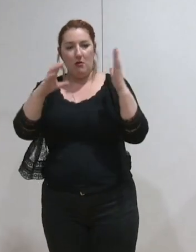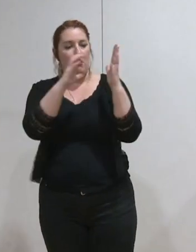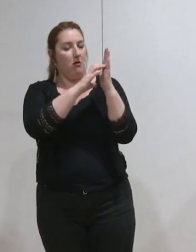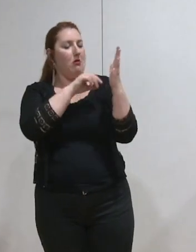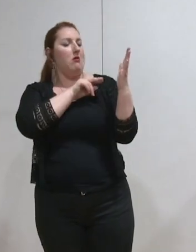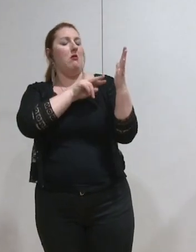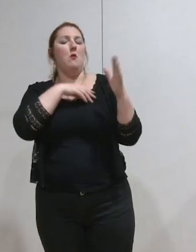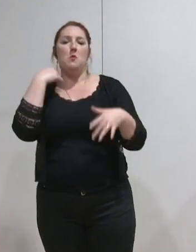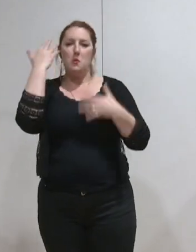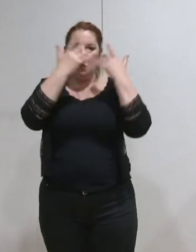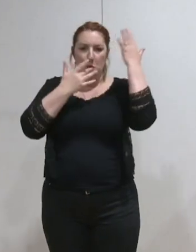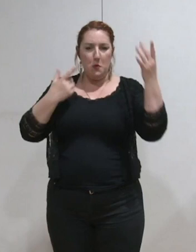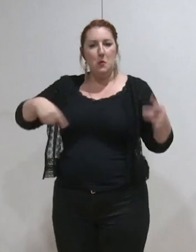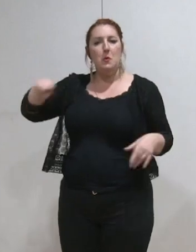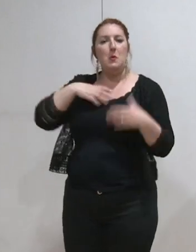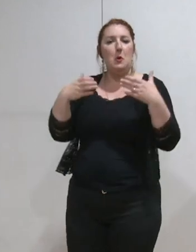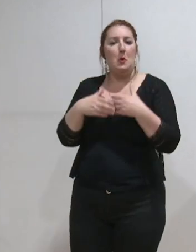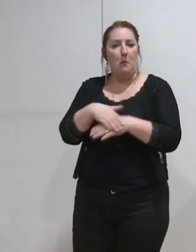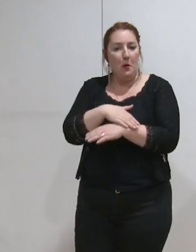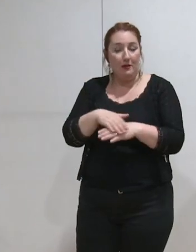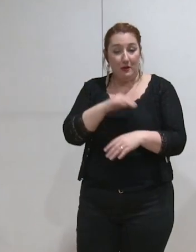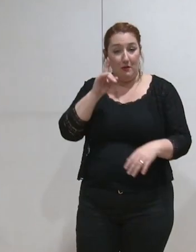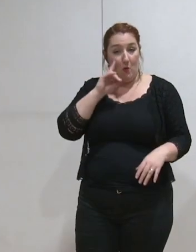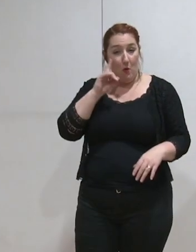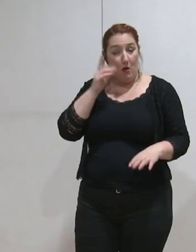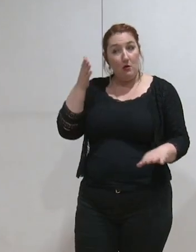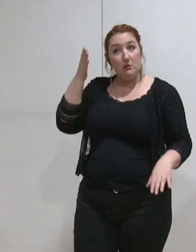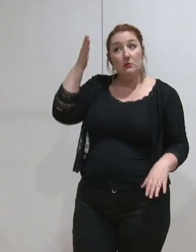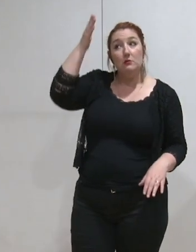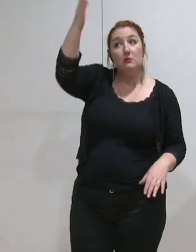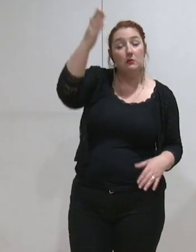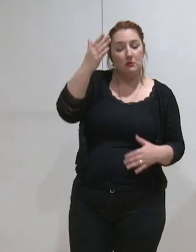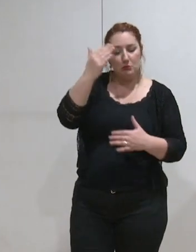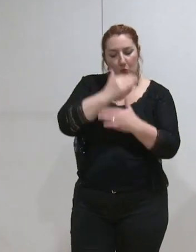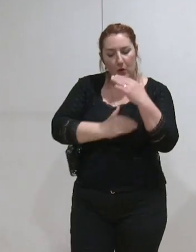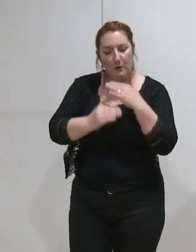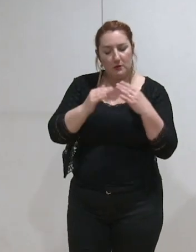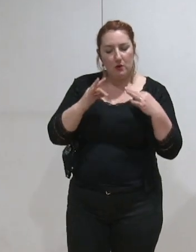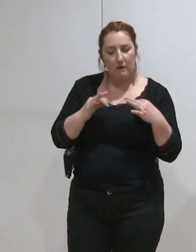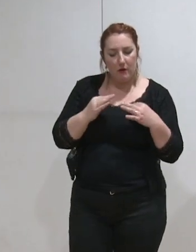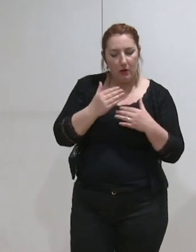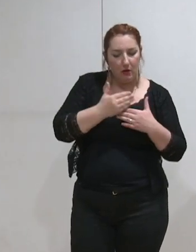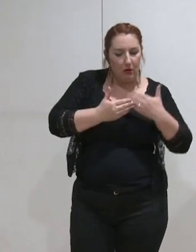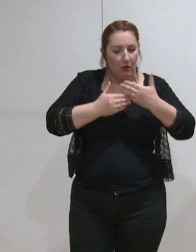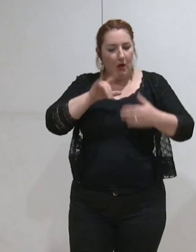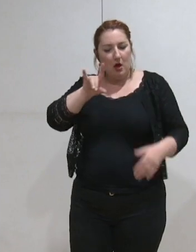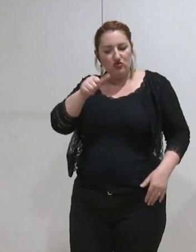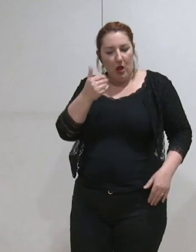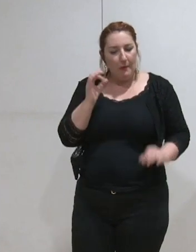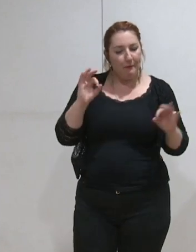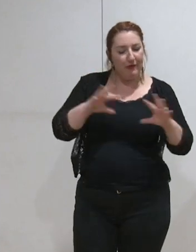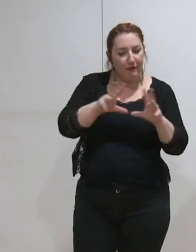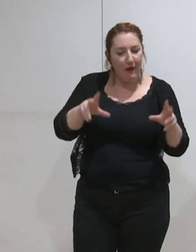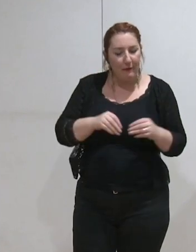groupe sur l'avenir du volume de la programmation de logements sociaux familiaux avec 321